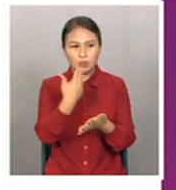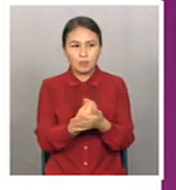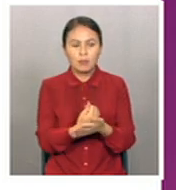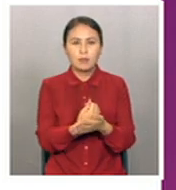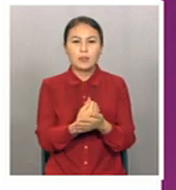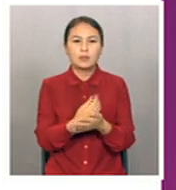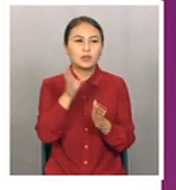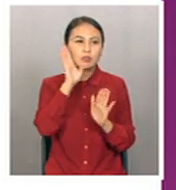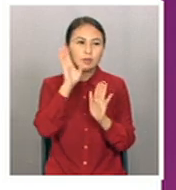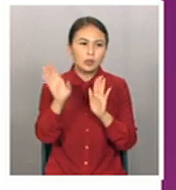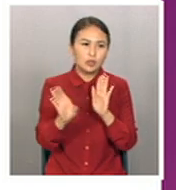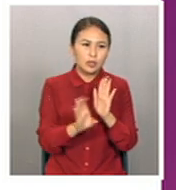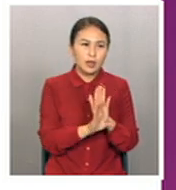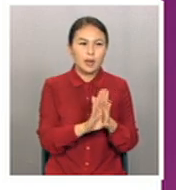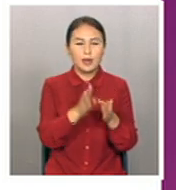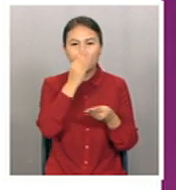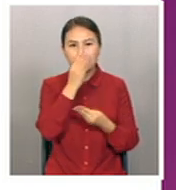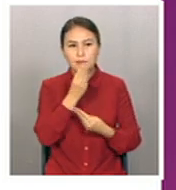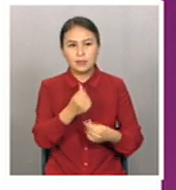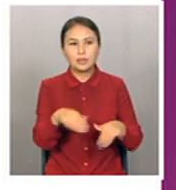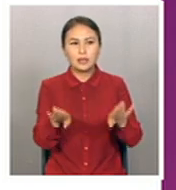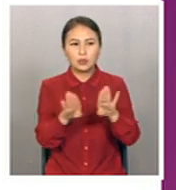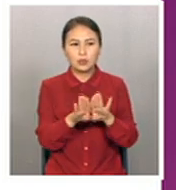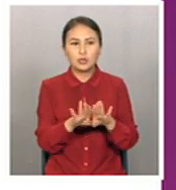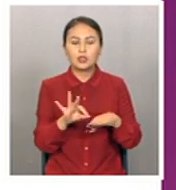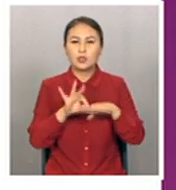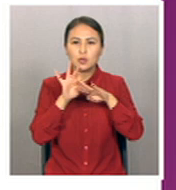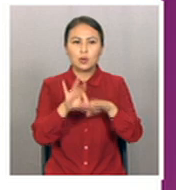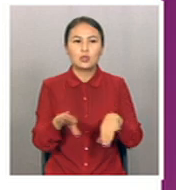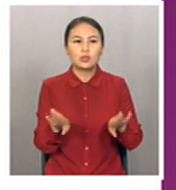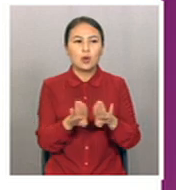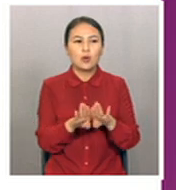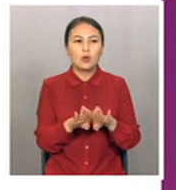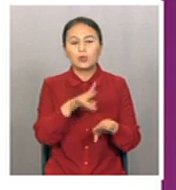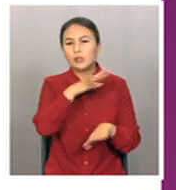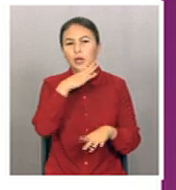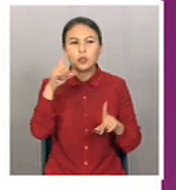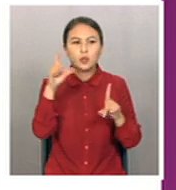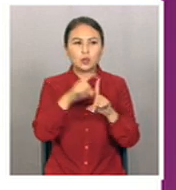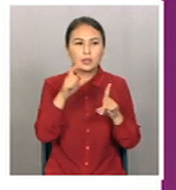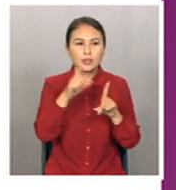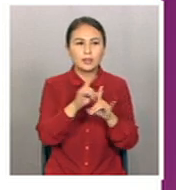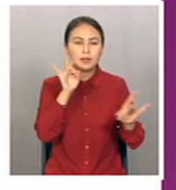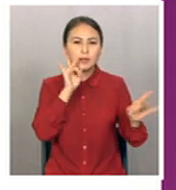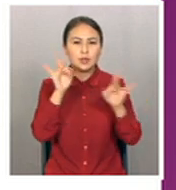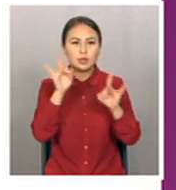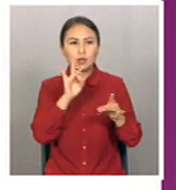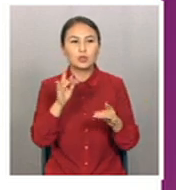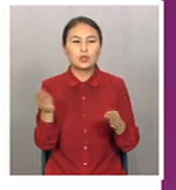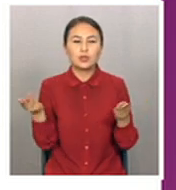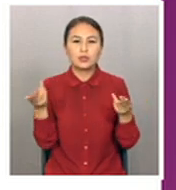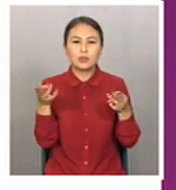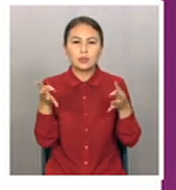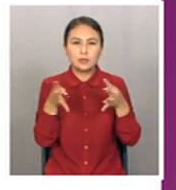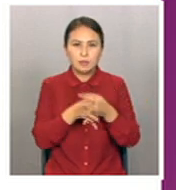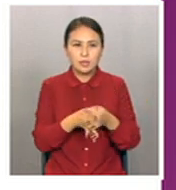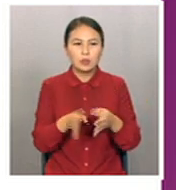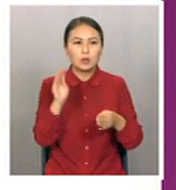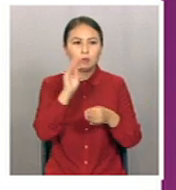оның мазмұнын тыңдаушыға әсерлі етіп жеткізу үшін ондағы сөздердің дыбыстық